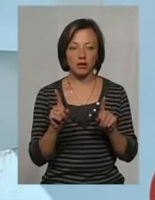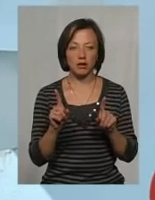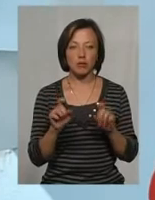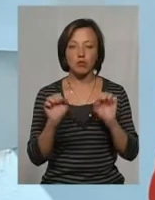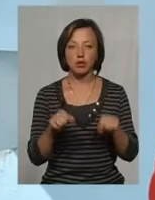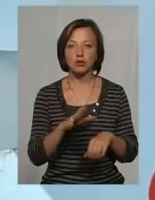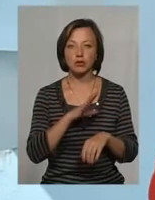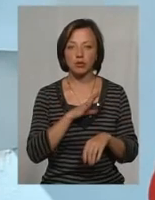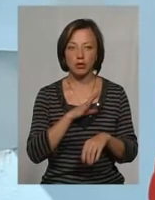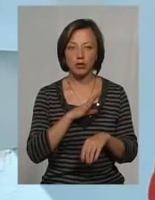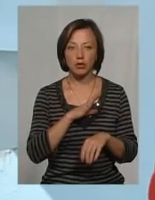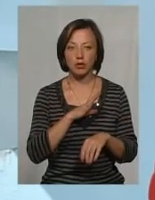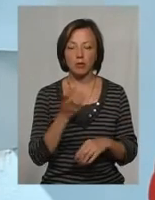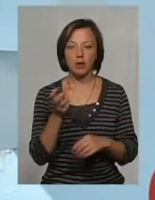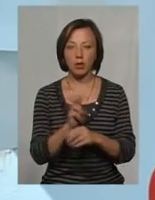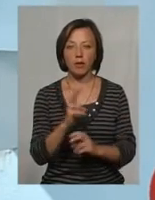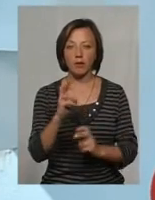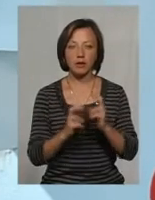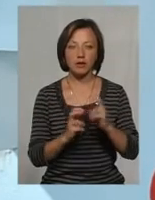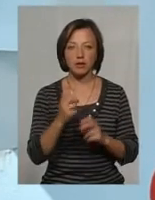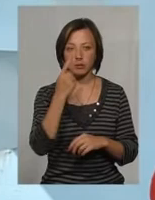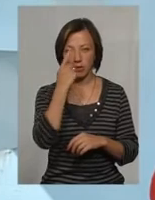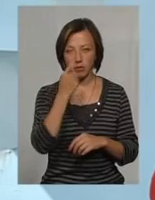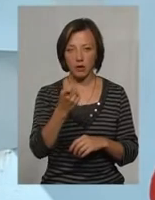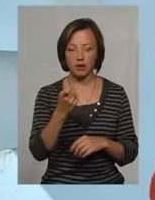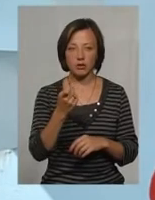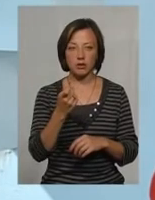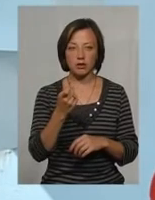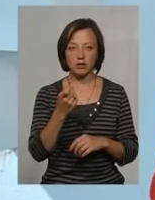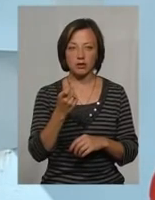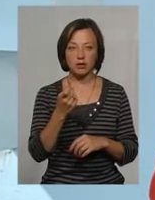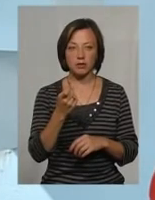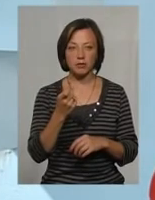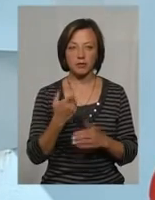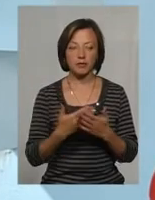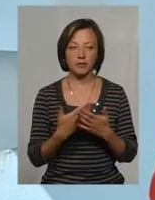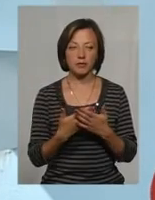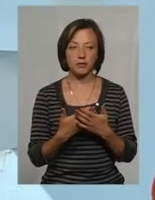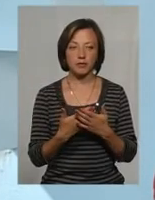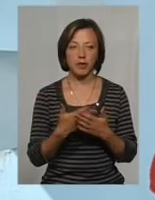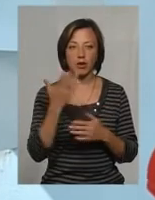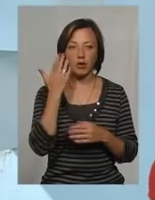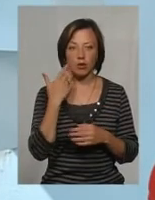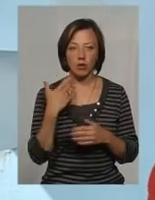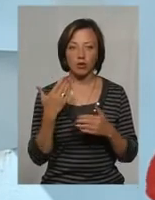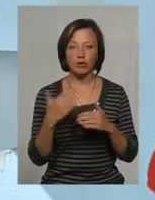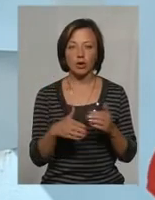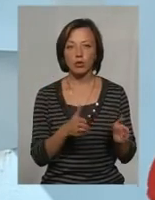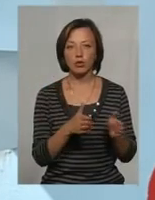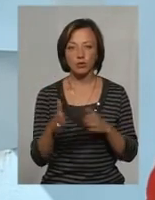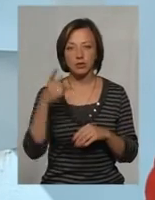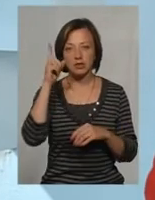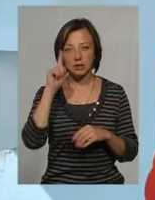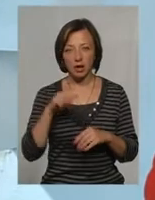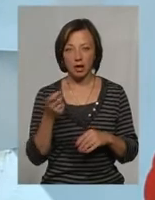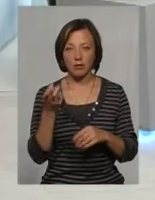щоб можна було приходити на підприємство з попередженням оператора ринку. Тобто, коли вже він готується, він знає, що до